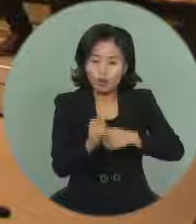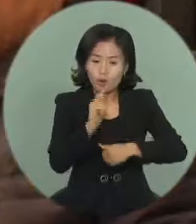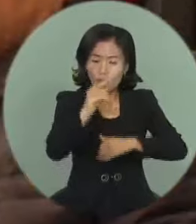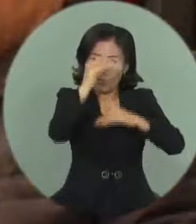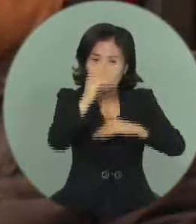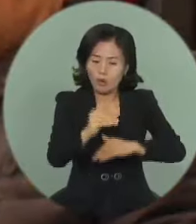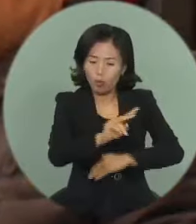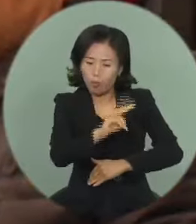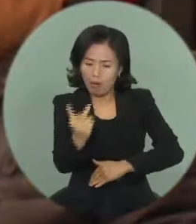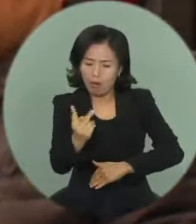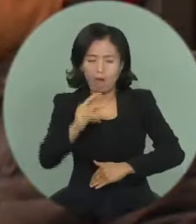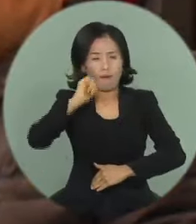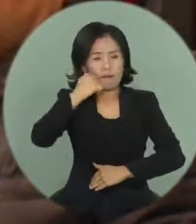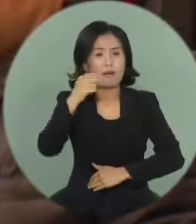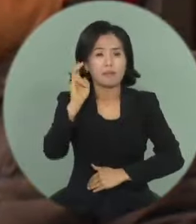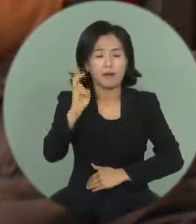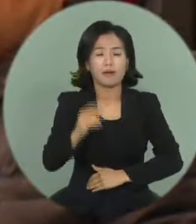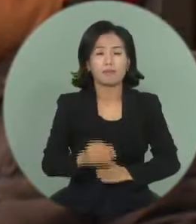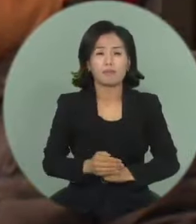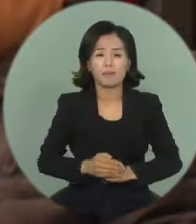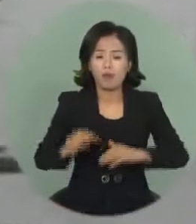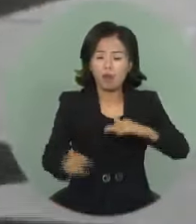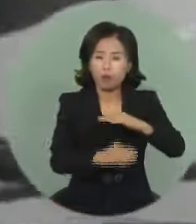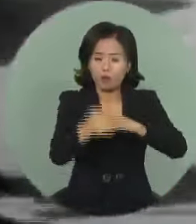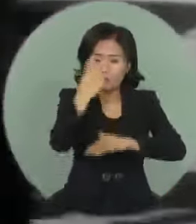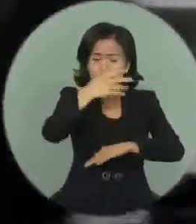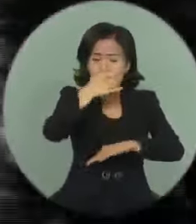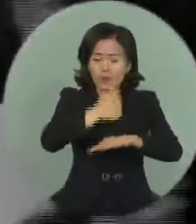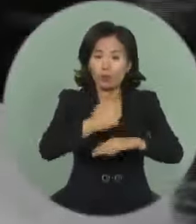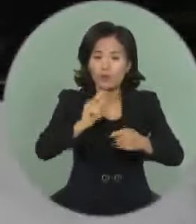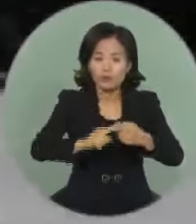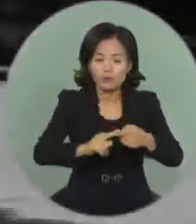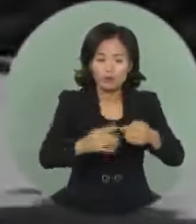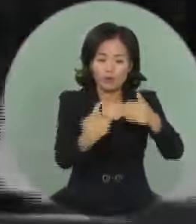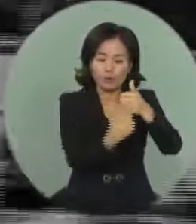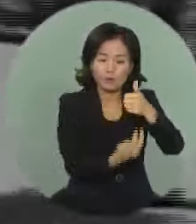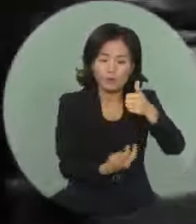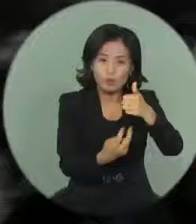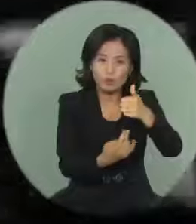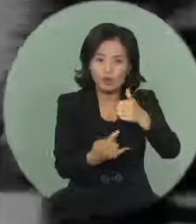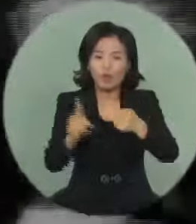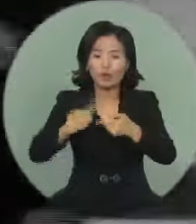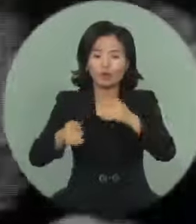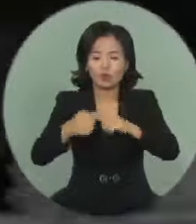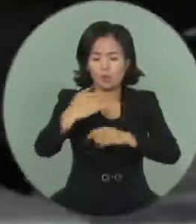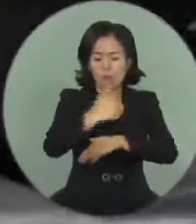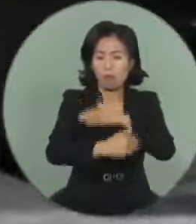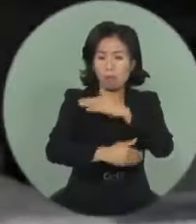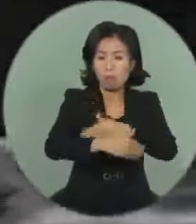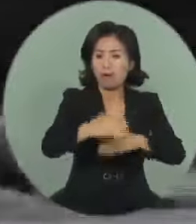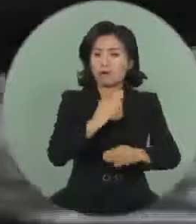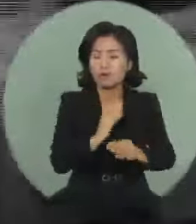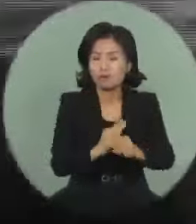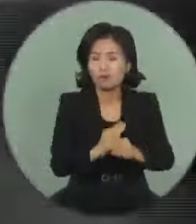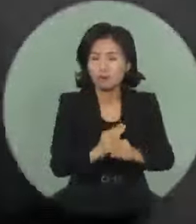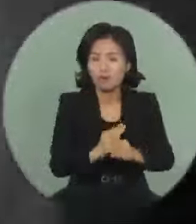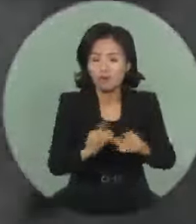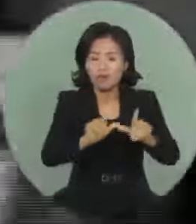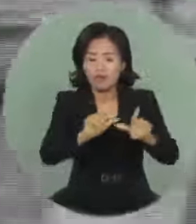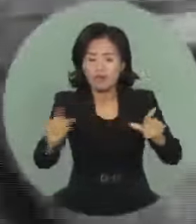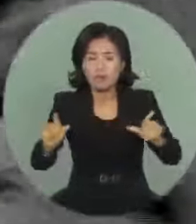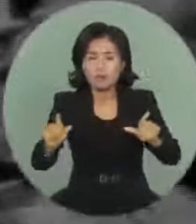자체를 칠 수는 없습니다 부실한 조사 결과를 놓고 조사와 전이가 서로 내탓 공방을 하고 있는 사이